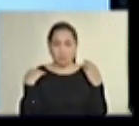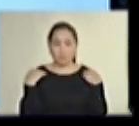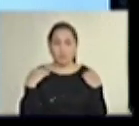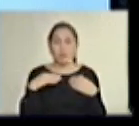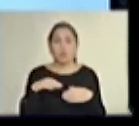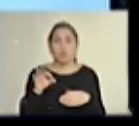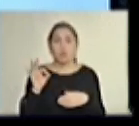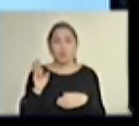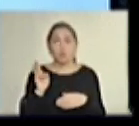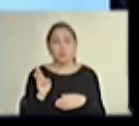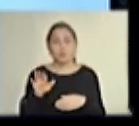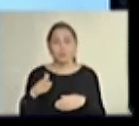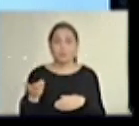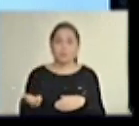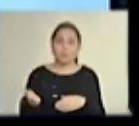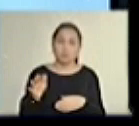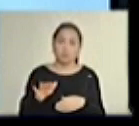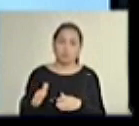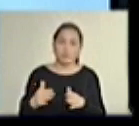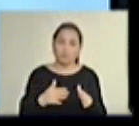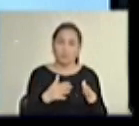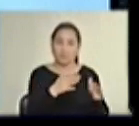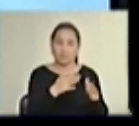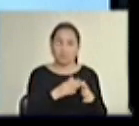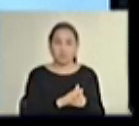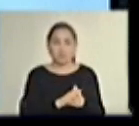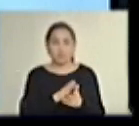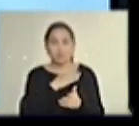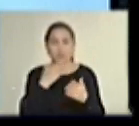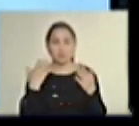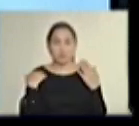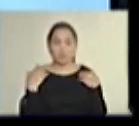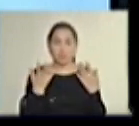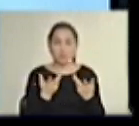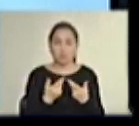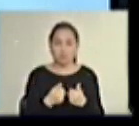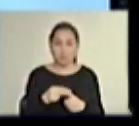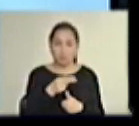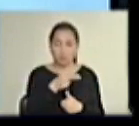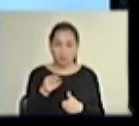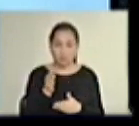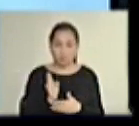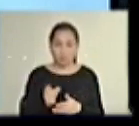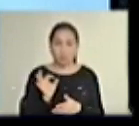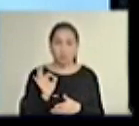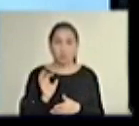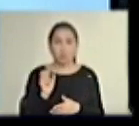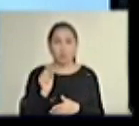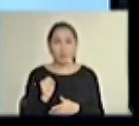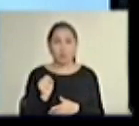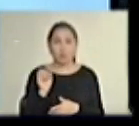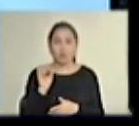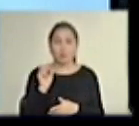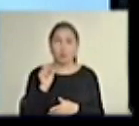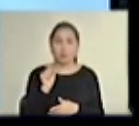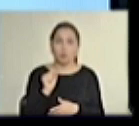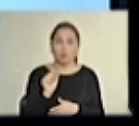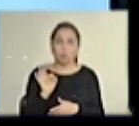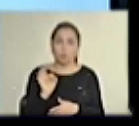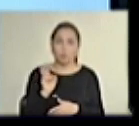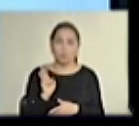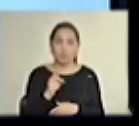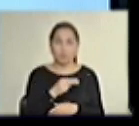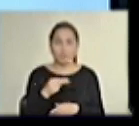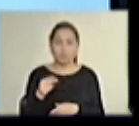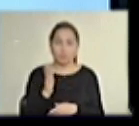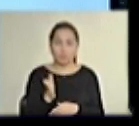masofa bu F kuchining yelkasi hisoblanadi va ular o'zaro teng bo'ladi. OA teng OBga. Faqat